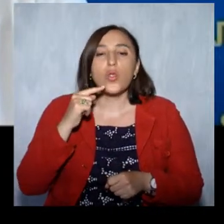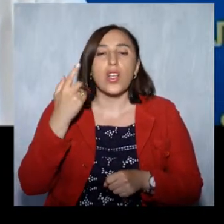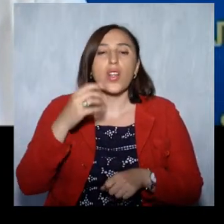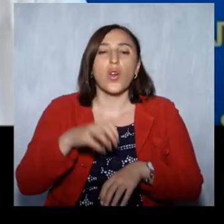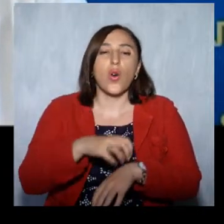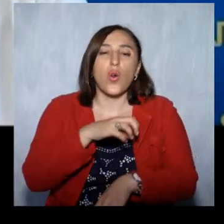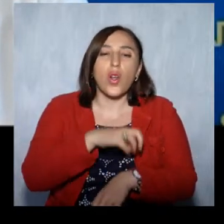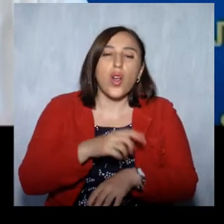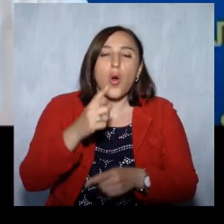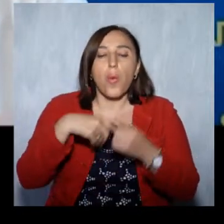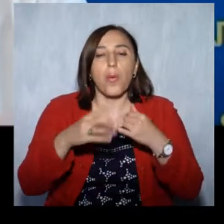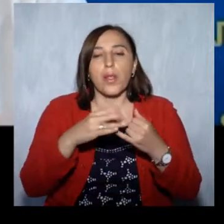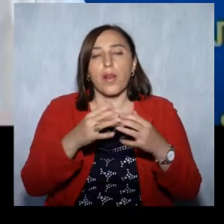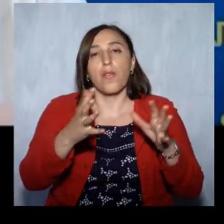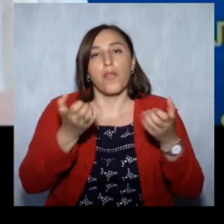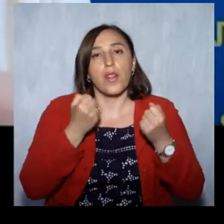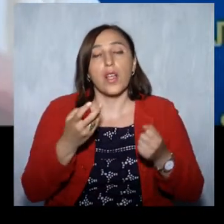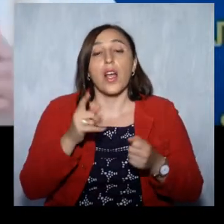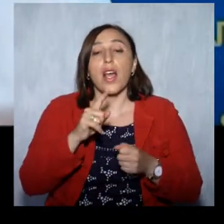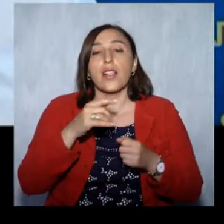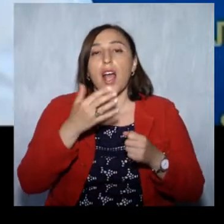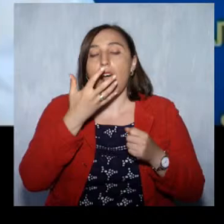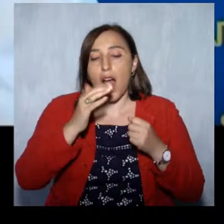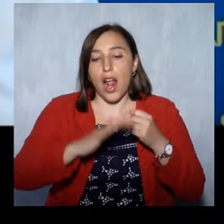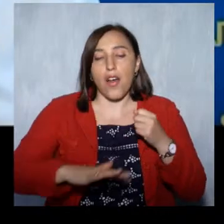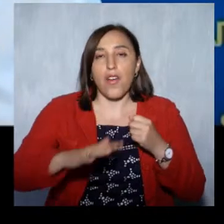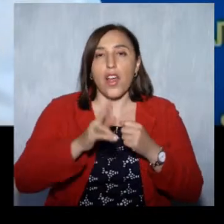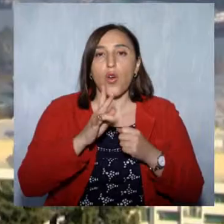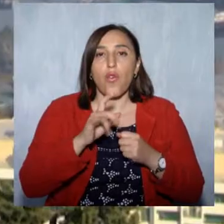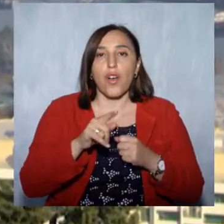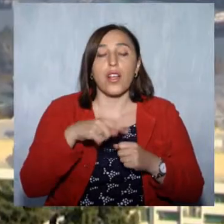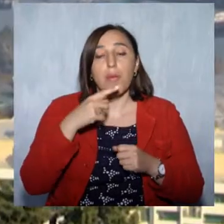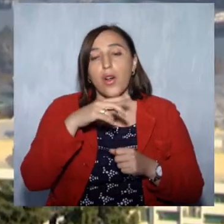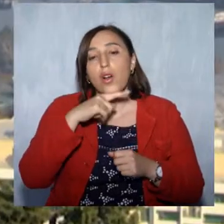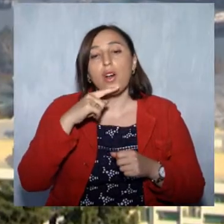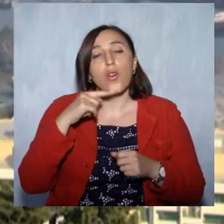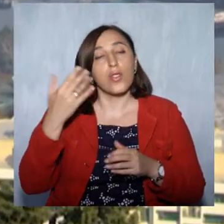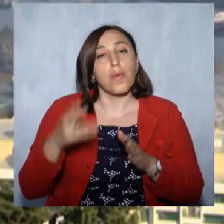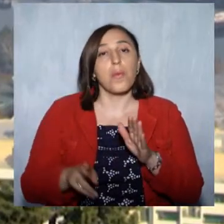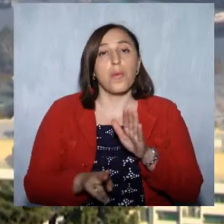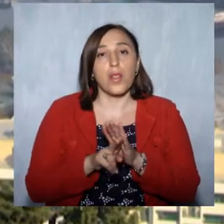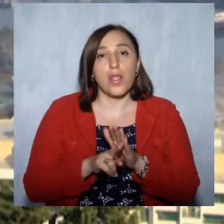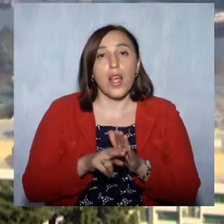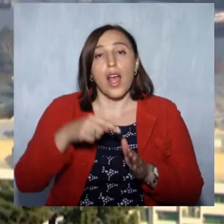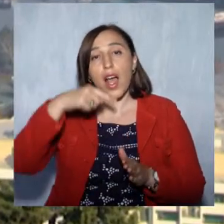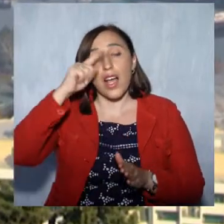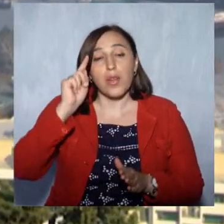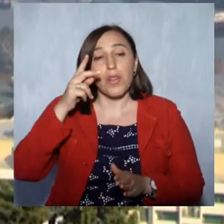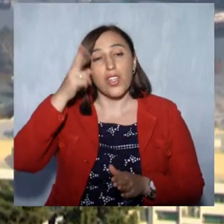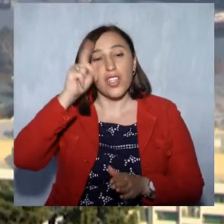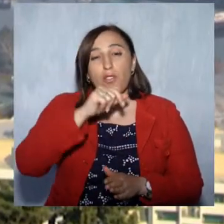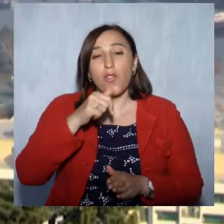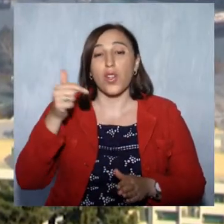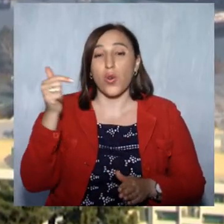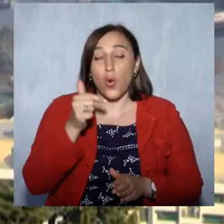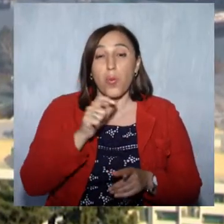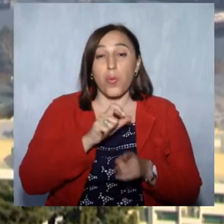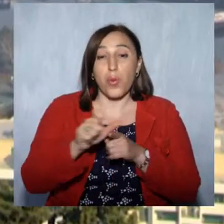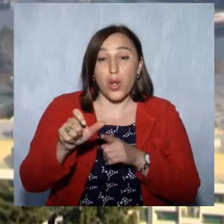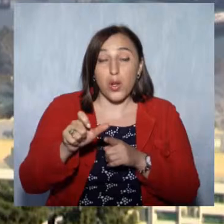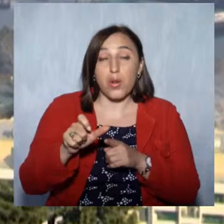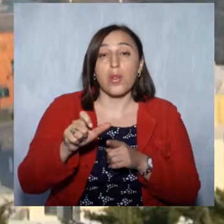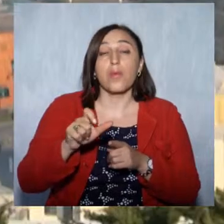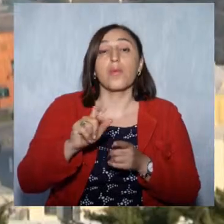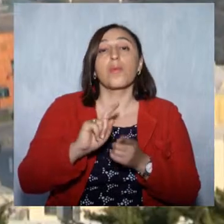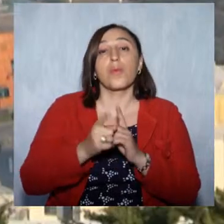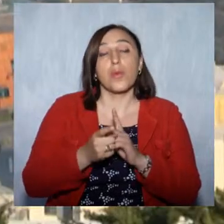բոլոր տարածքները, հարավային Կովկասն էլ անվանեց Մոսկվայի ազդեցության գոտի։ Ադրբեջանցի դիվանագետի կոշտ հայտարարությունից հետո Ժիրինովսկին ասաց,